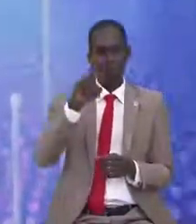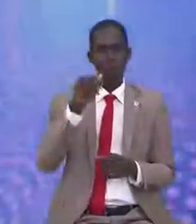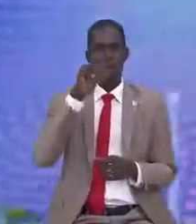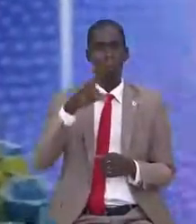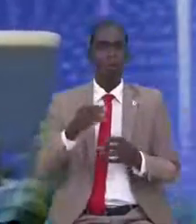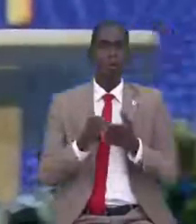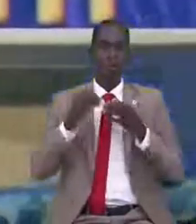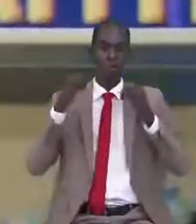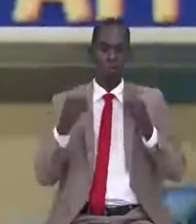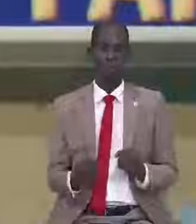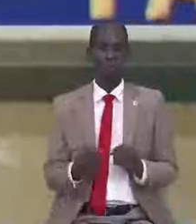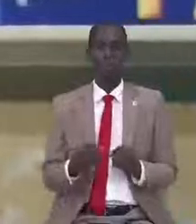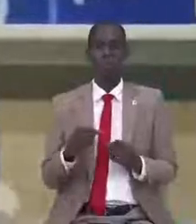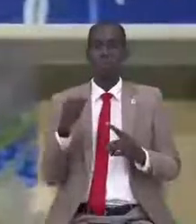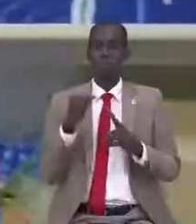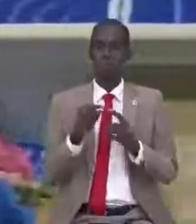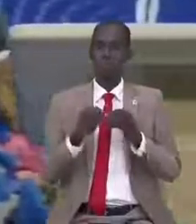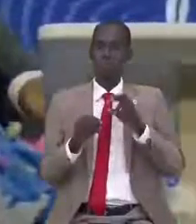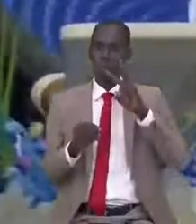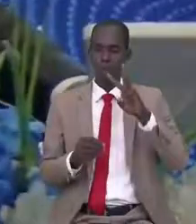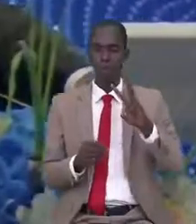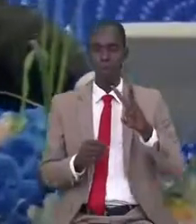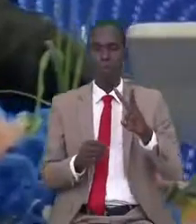avec son épine dorsale.